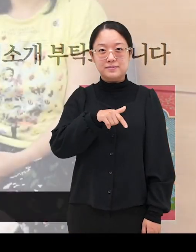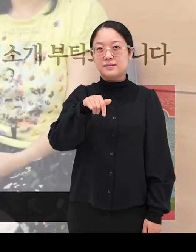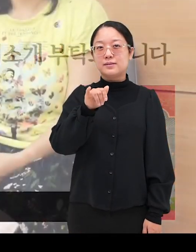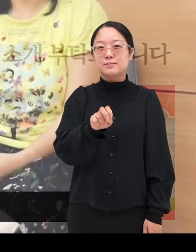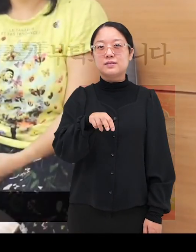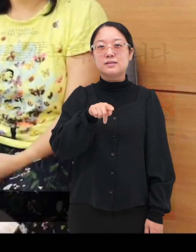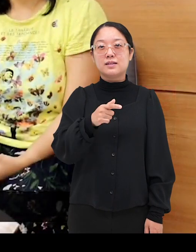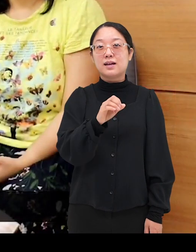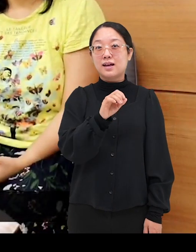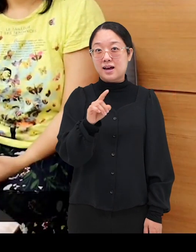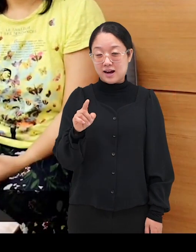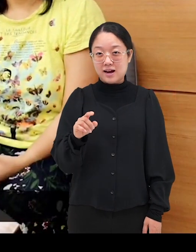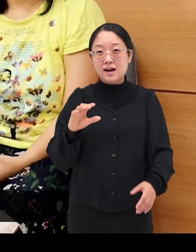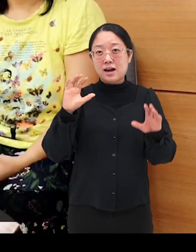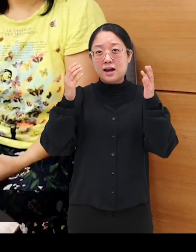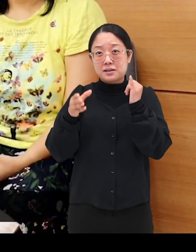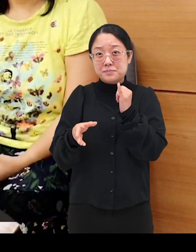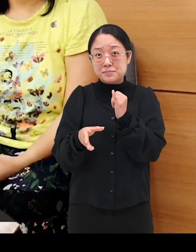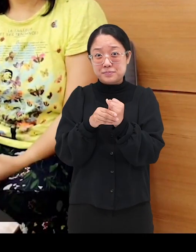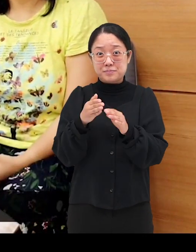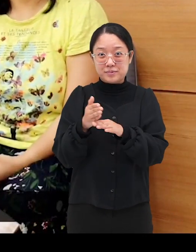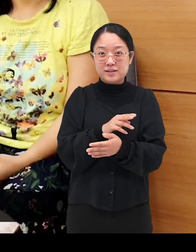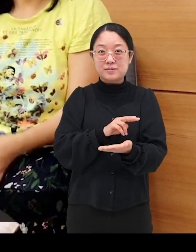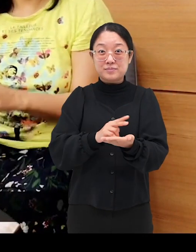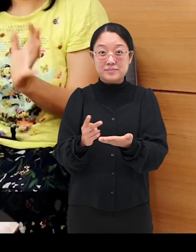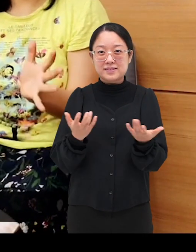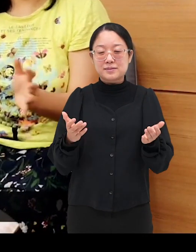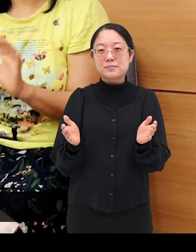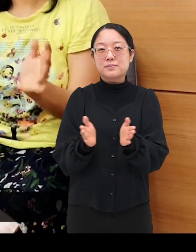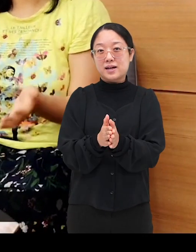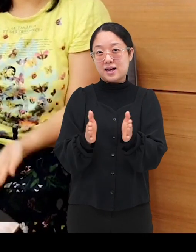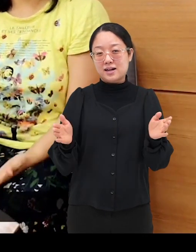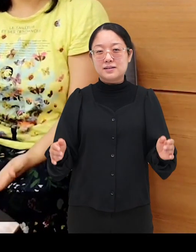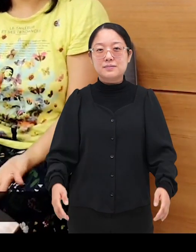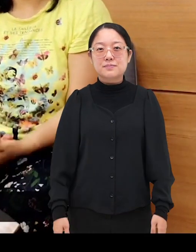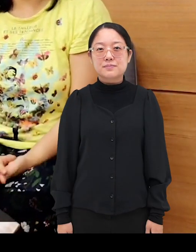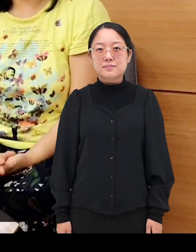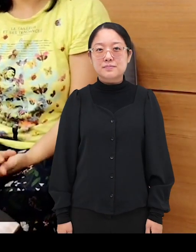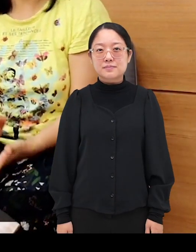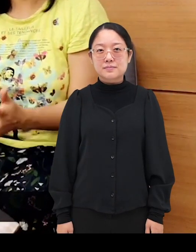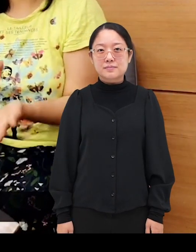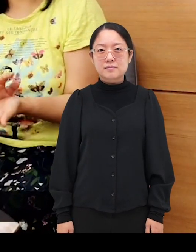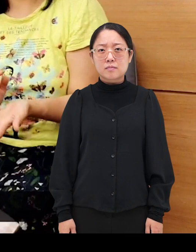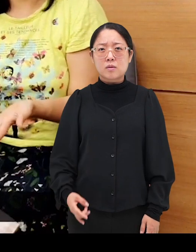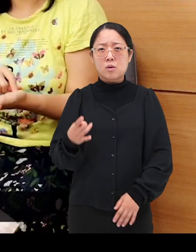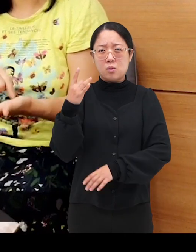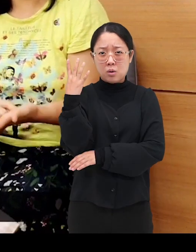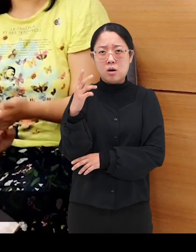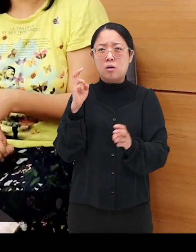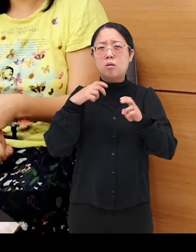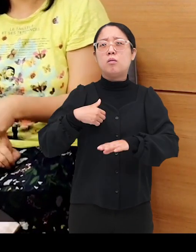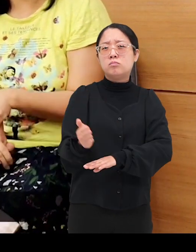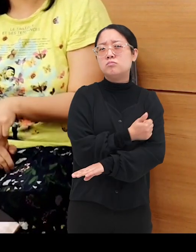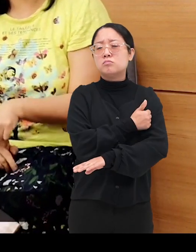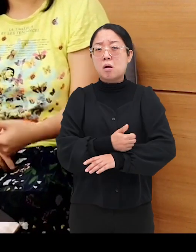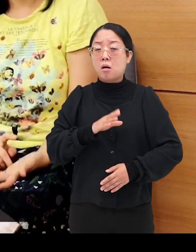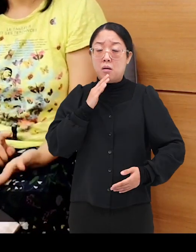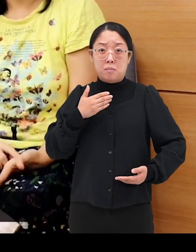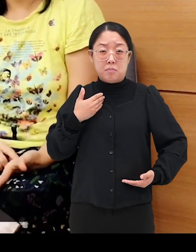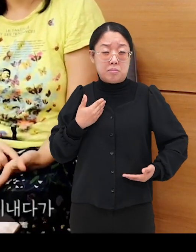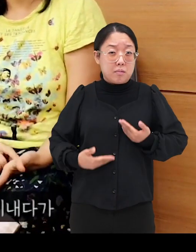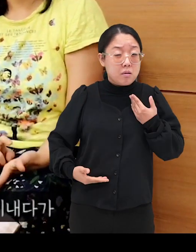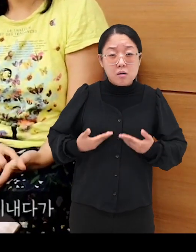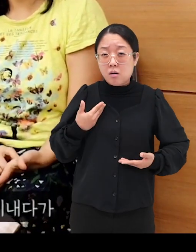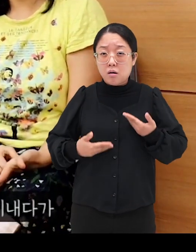저는 김선아라고 하고요. 한 10년, 아기 임신하고 나서부터 번역을 시작했어요.